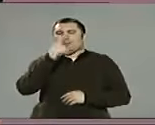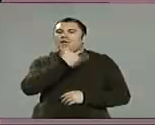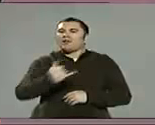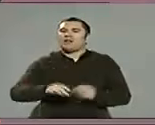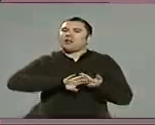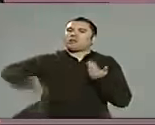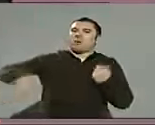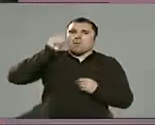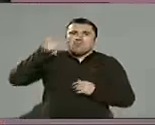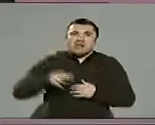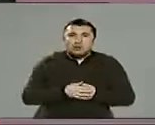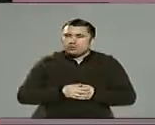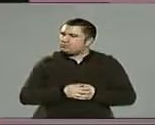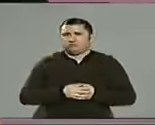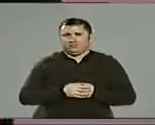ferngehalten werden.